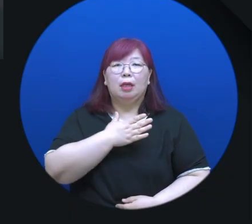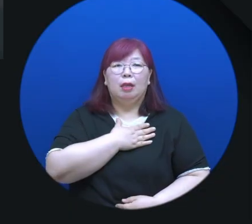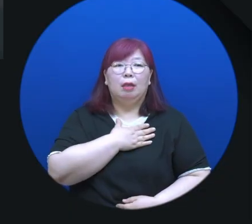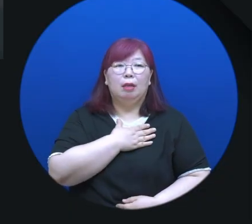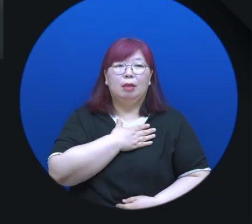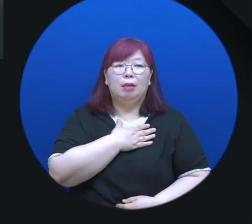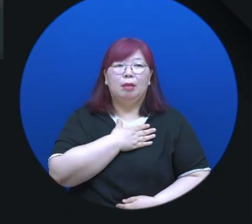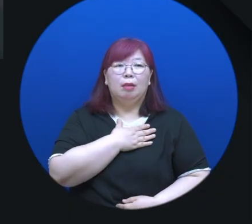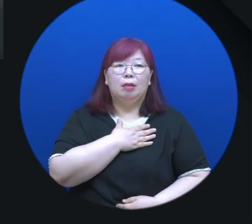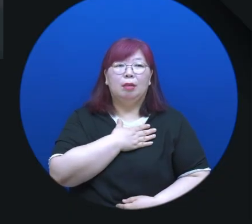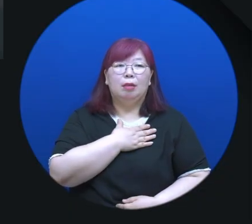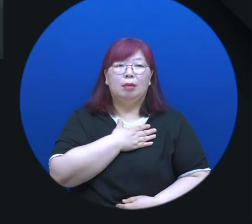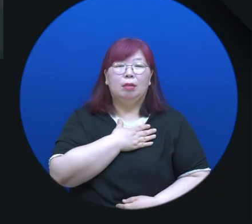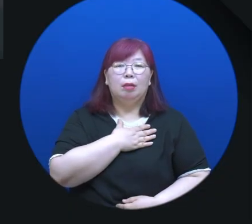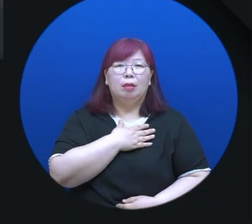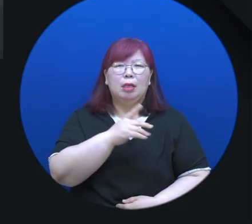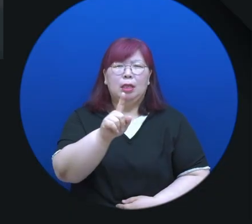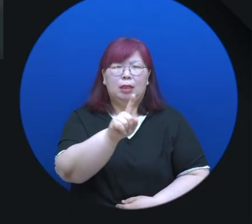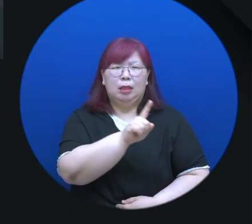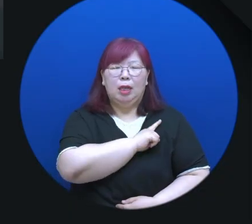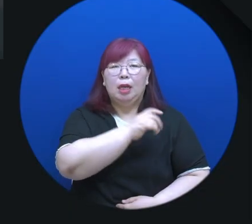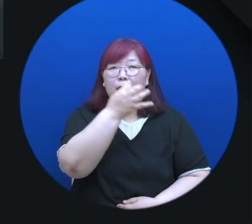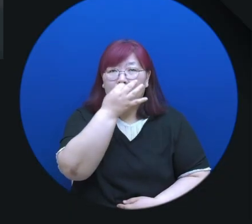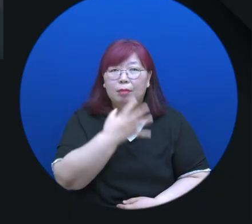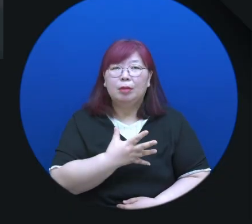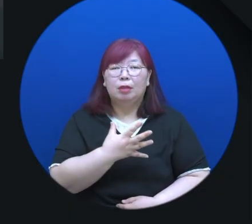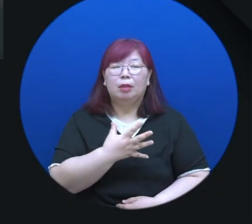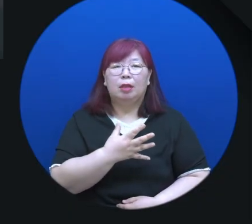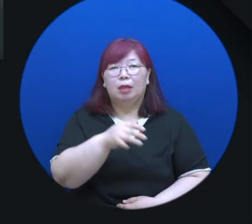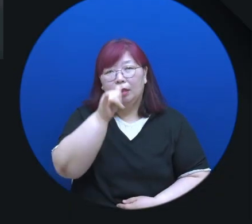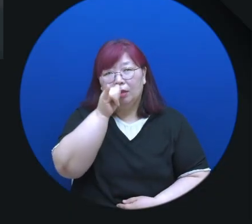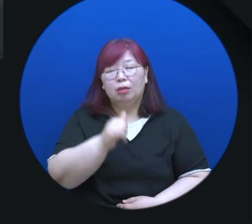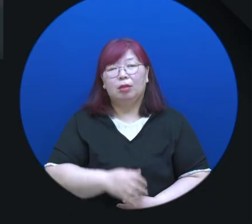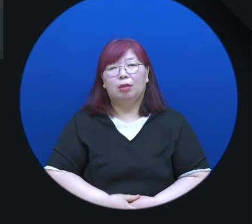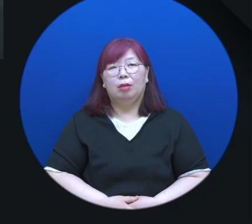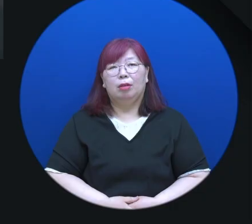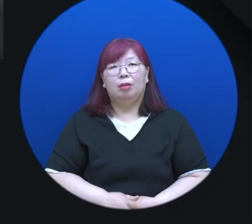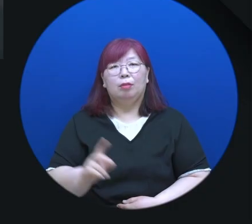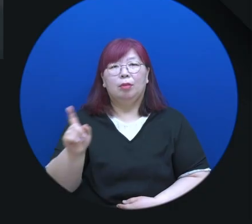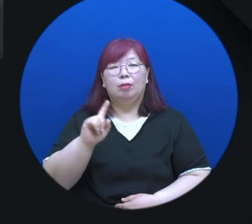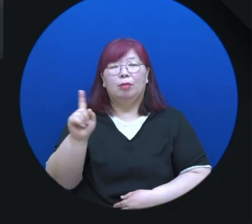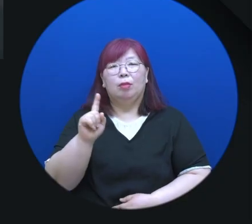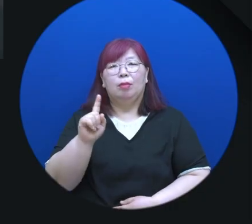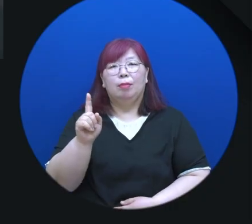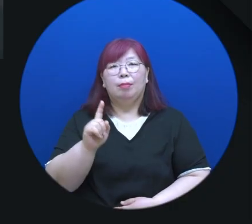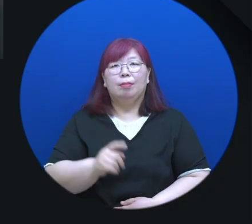제가 제일 힘들었던 게 있는데 그게 뭐냐면,